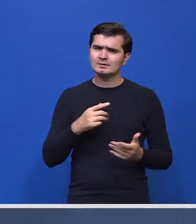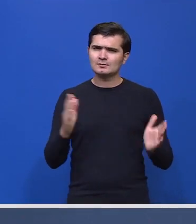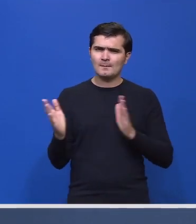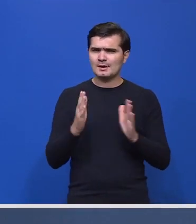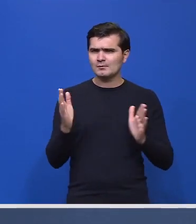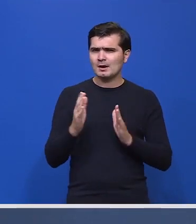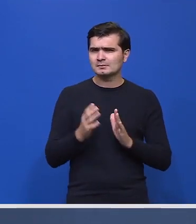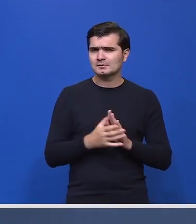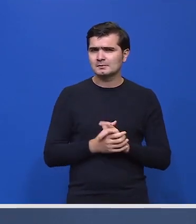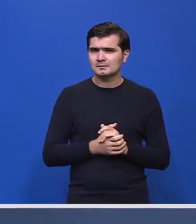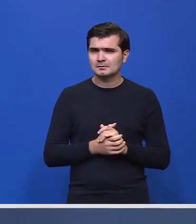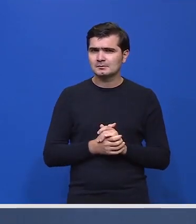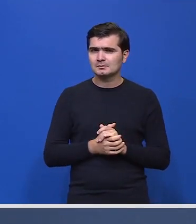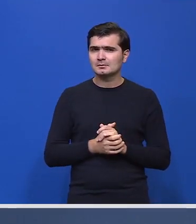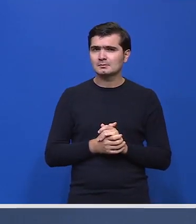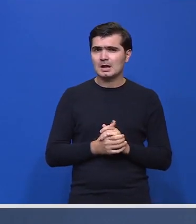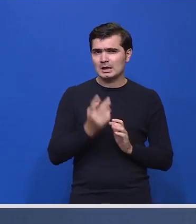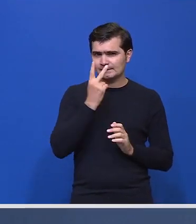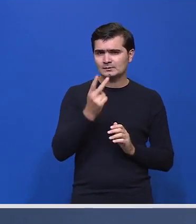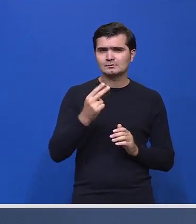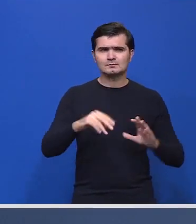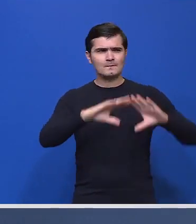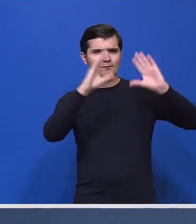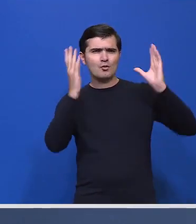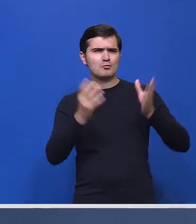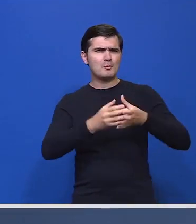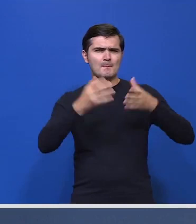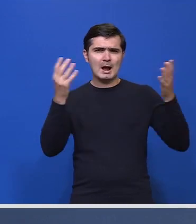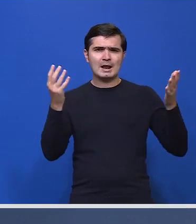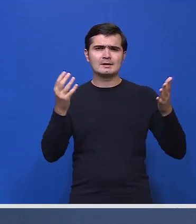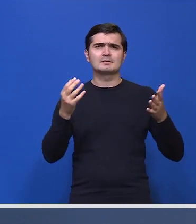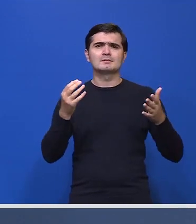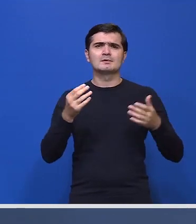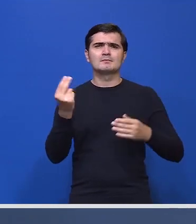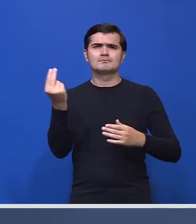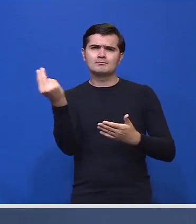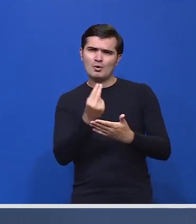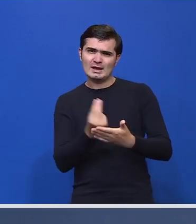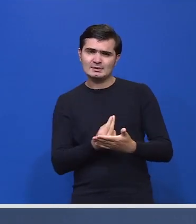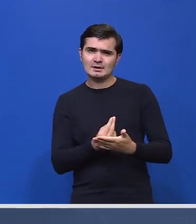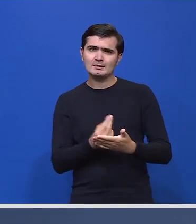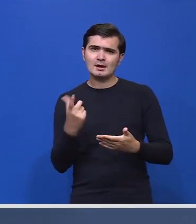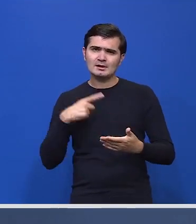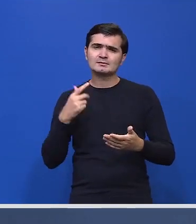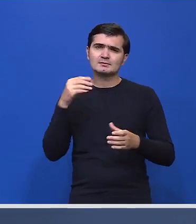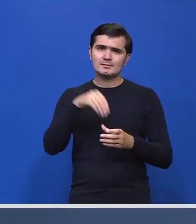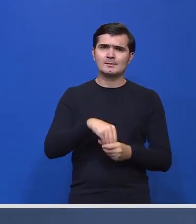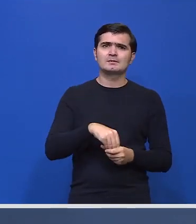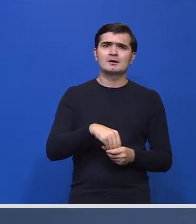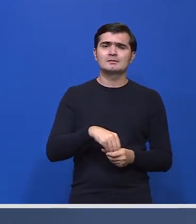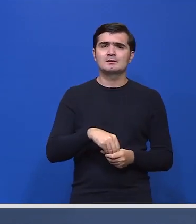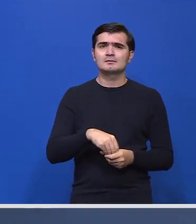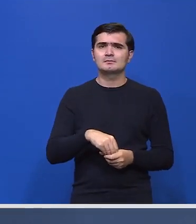în care, dată fiind volumul mare de proiecte pe care îl implementăm